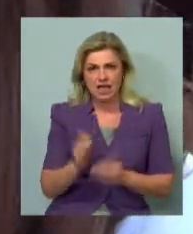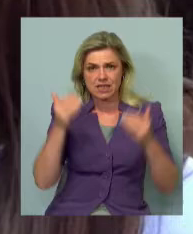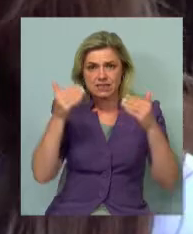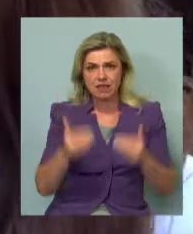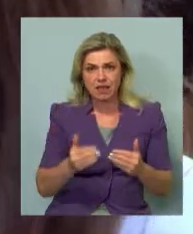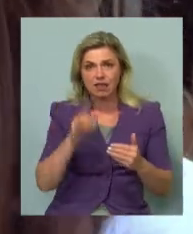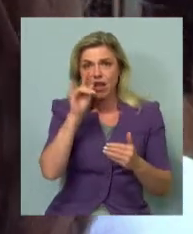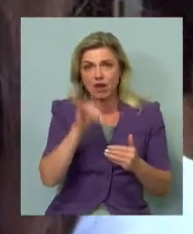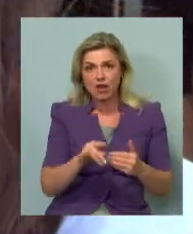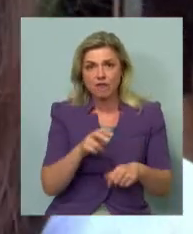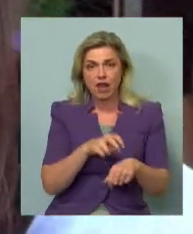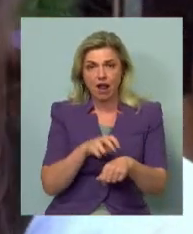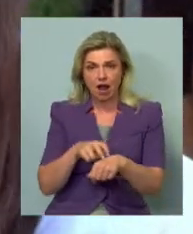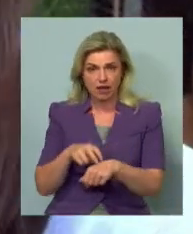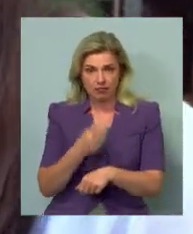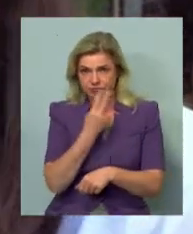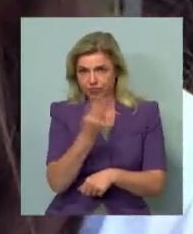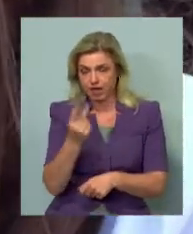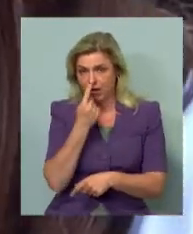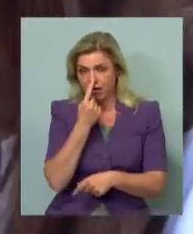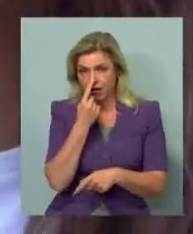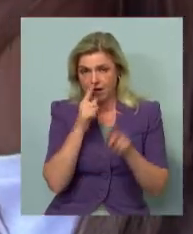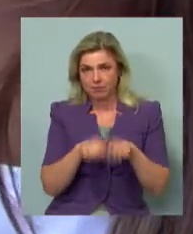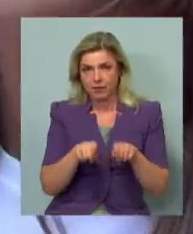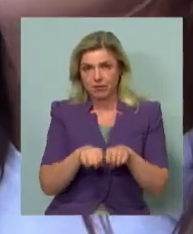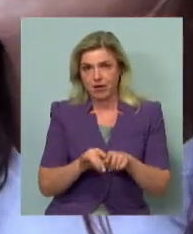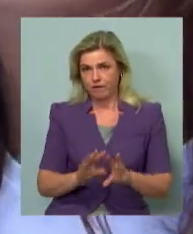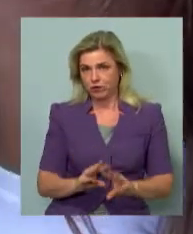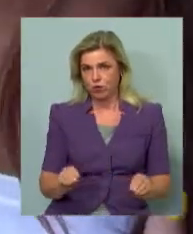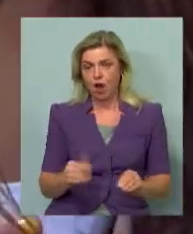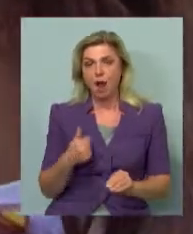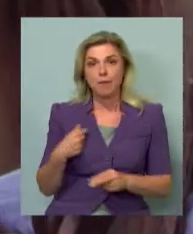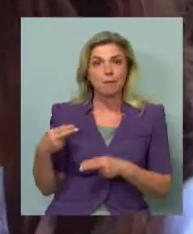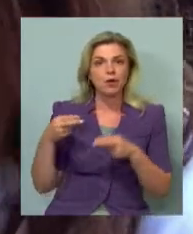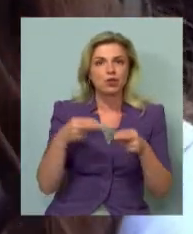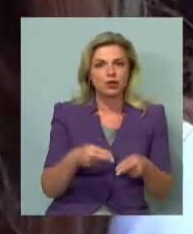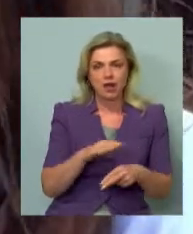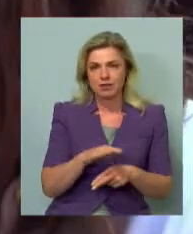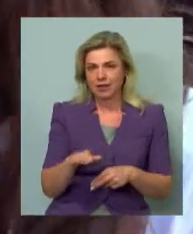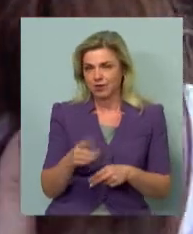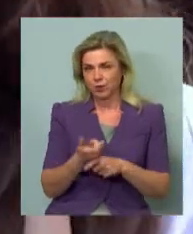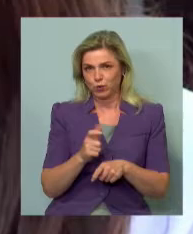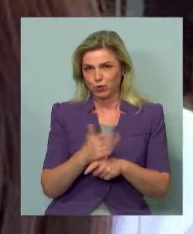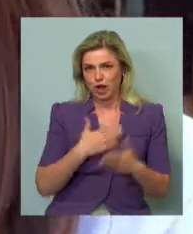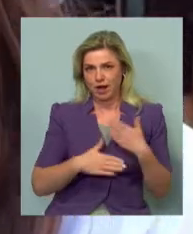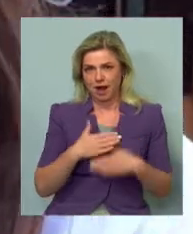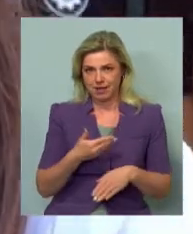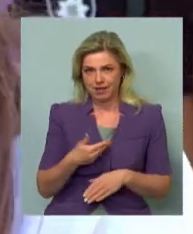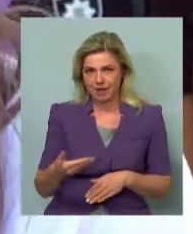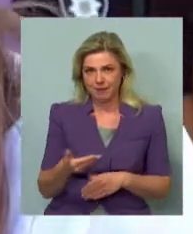ліки, лікарів і батьків, і все. І ми приїжджаємо, і вони нам дійсно дуже раді, вони